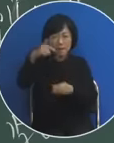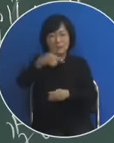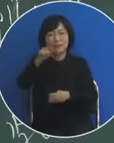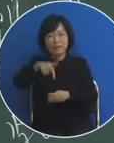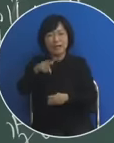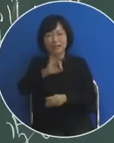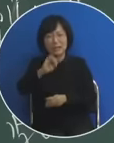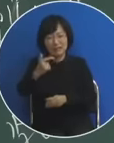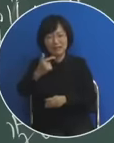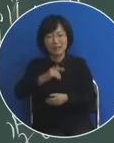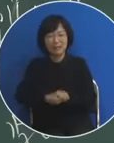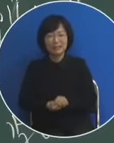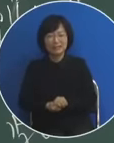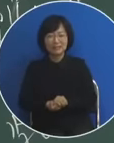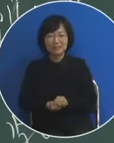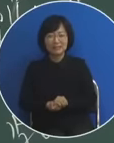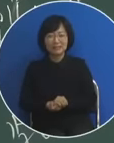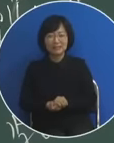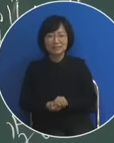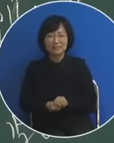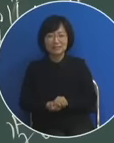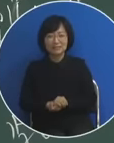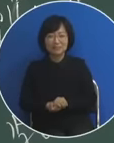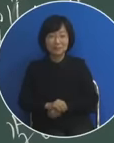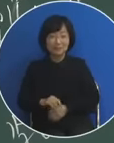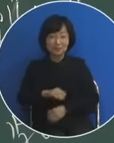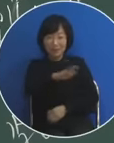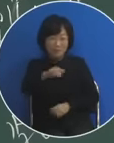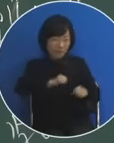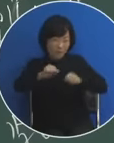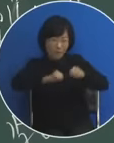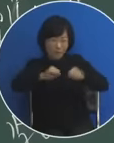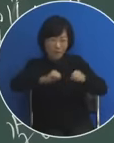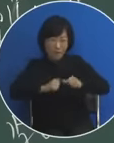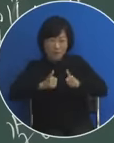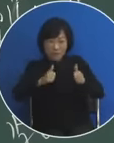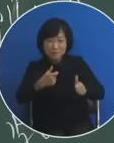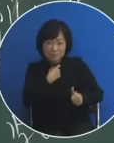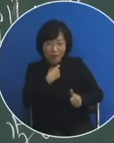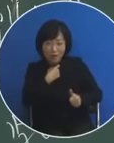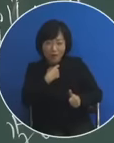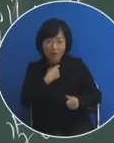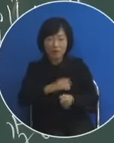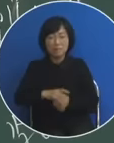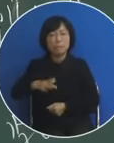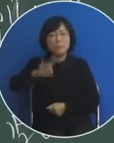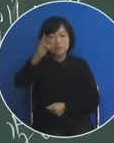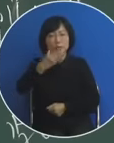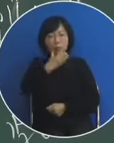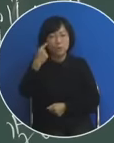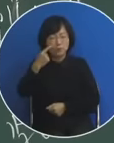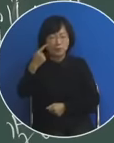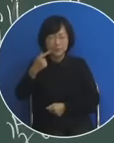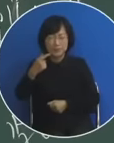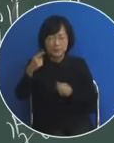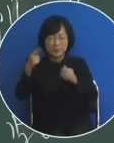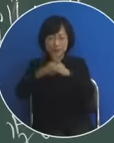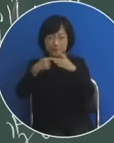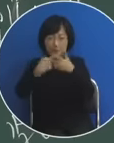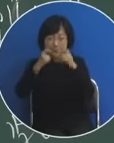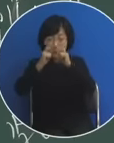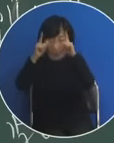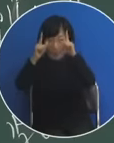어마어마하게 뭐 하려고 합니다. 물론 그건 그 다음입니다. That we try to do great things for God. Of course that's secondary. 하나님은 여러분을